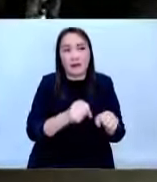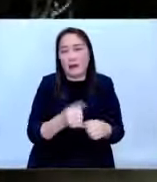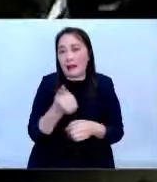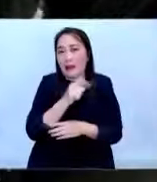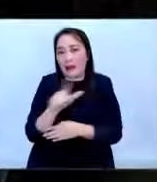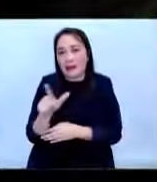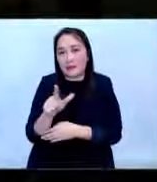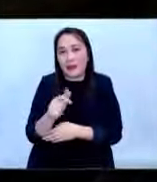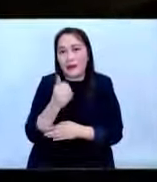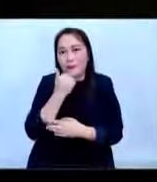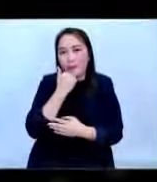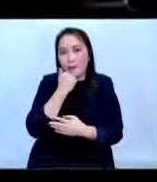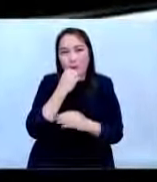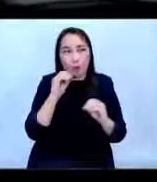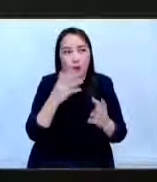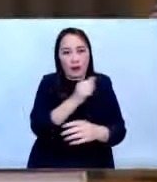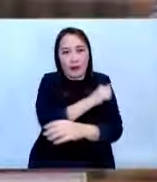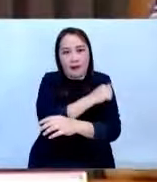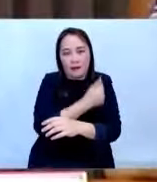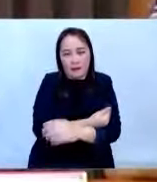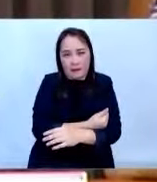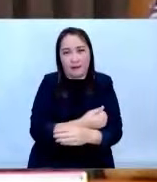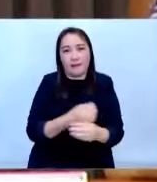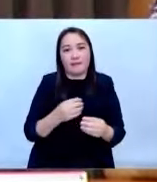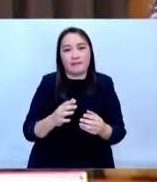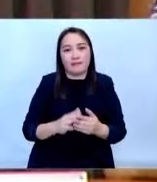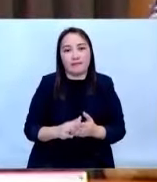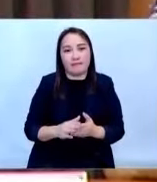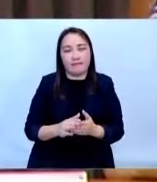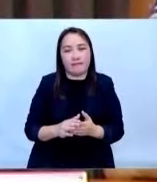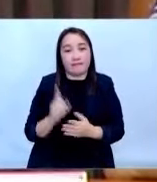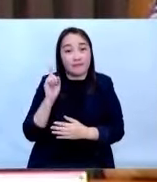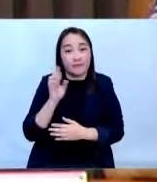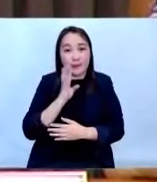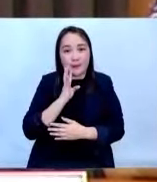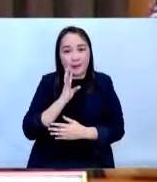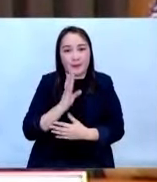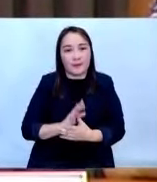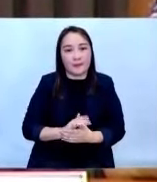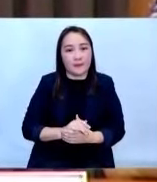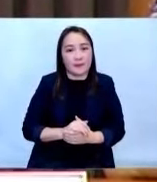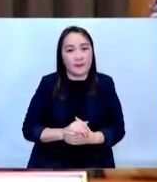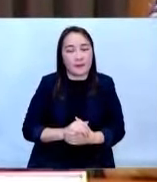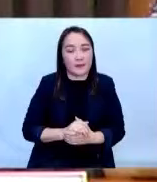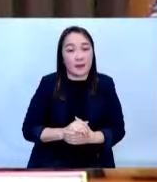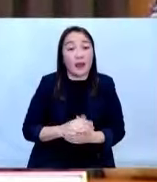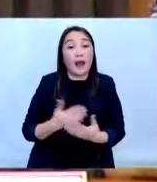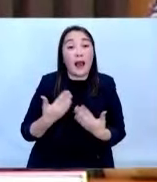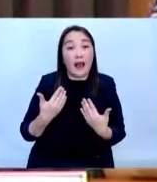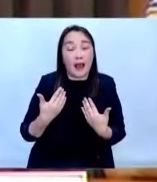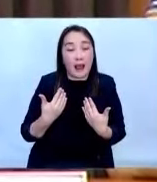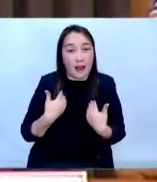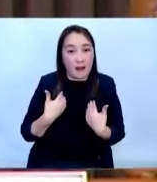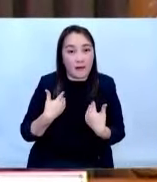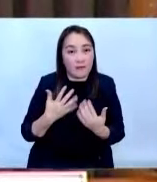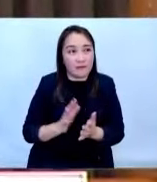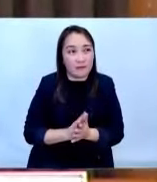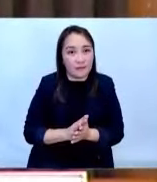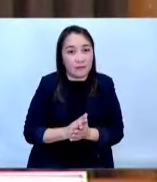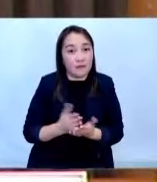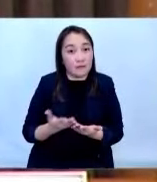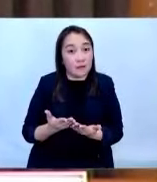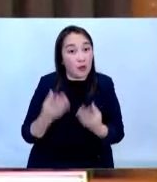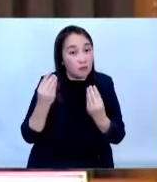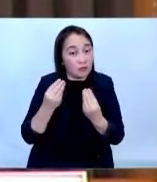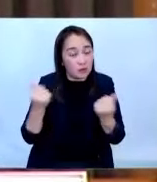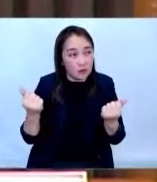hindi otorisadong license plate. Ang isa po sa nakikitang remedy dyan ay mag-reissue ng bago na may